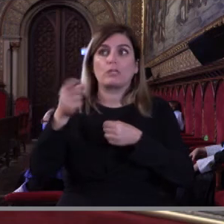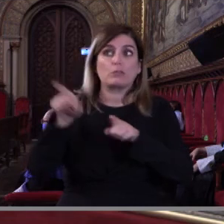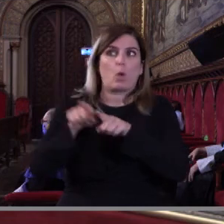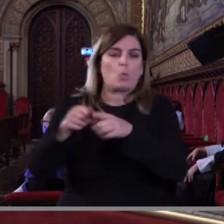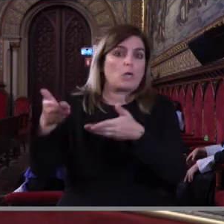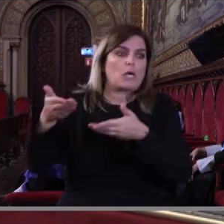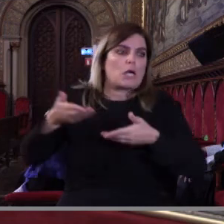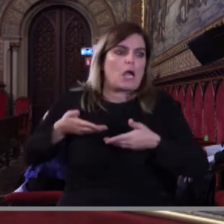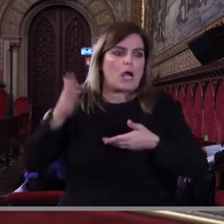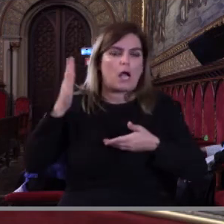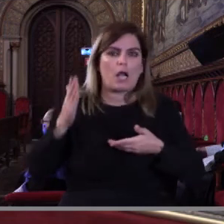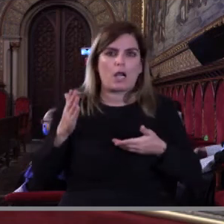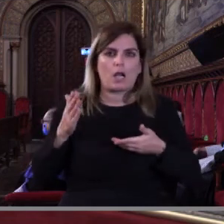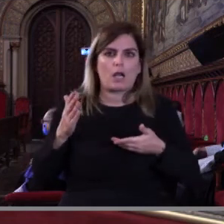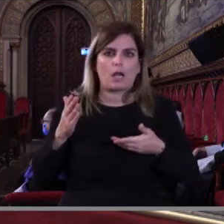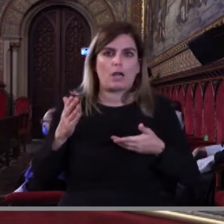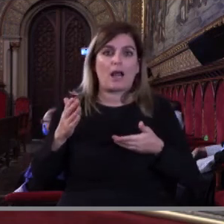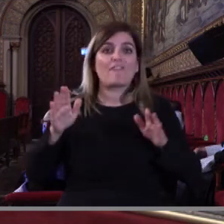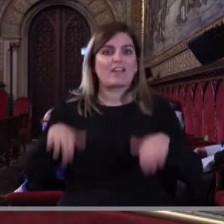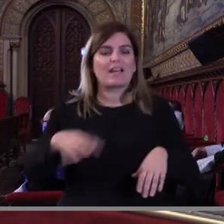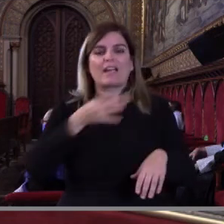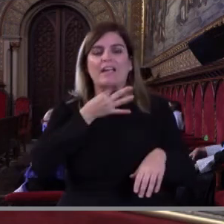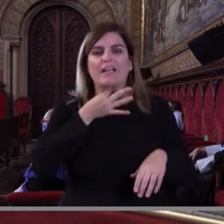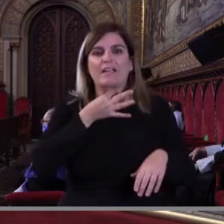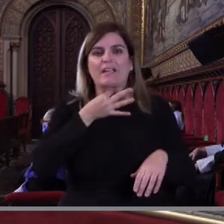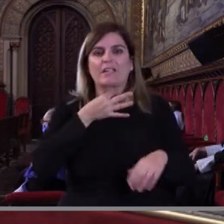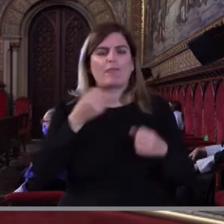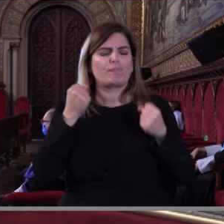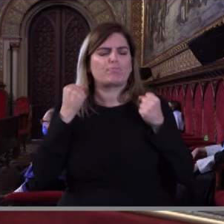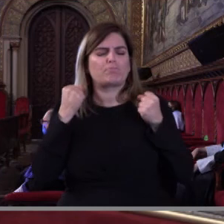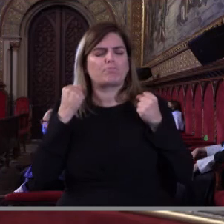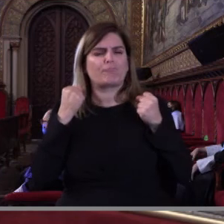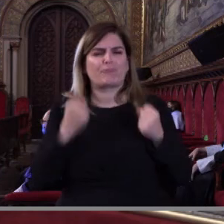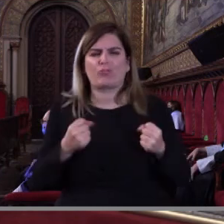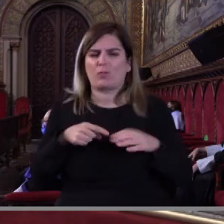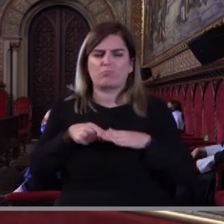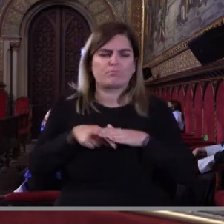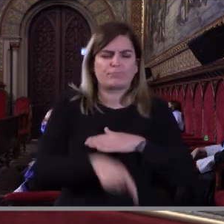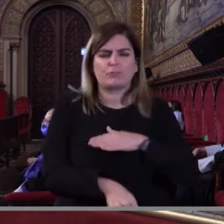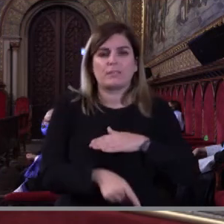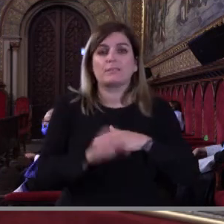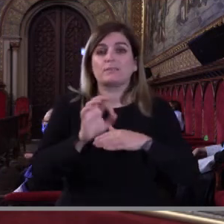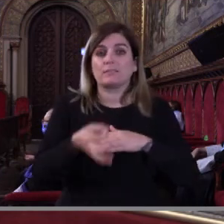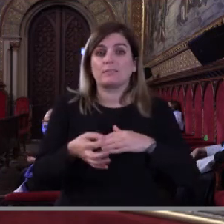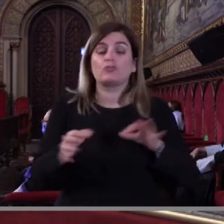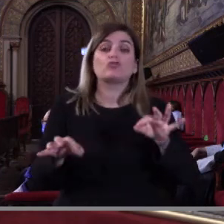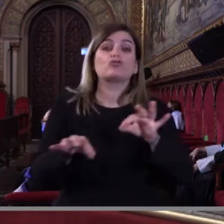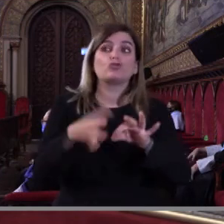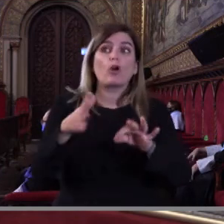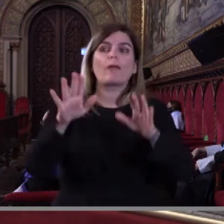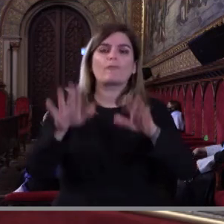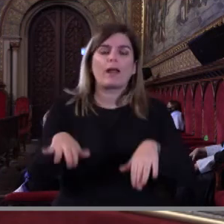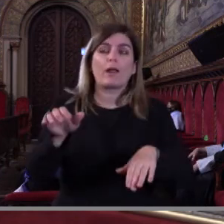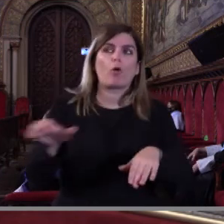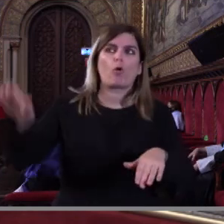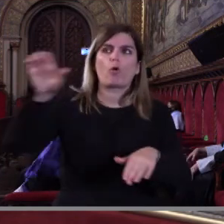benedicció el que aquesta crisi, que és fortíssima en molts àmbits, tinguem aquesta bateria